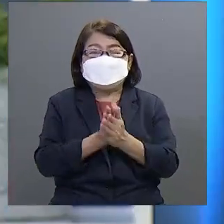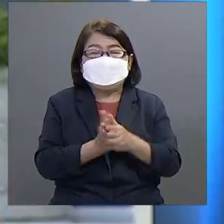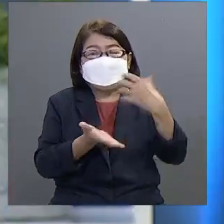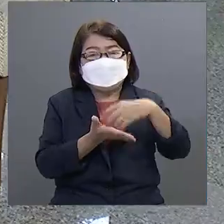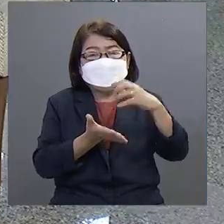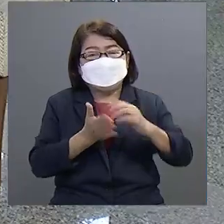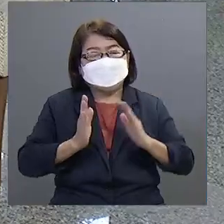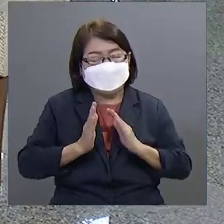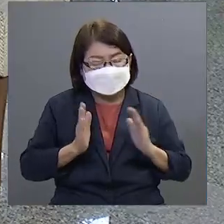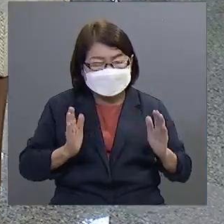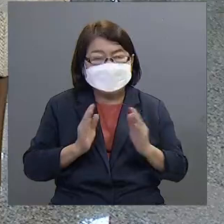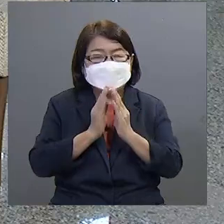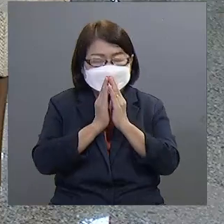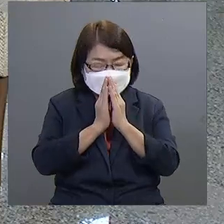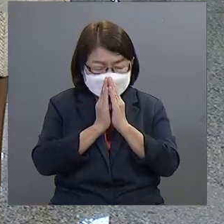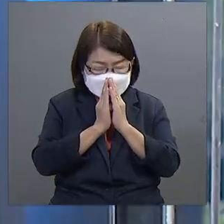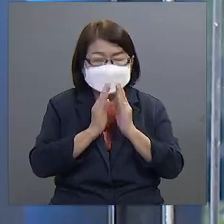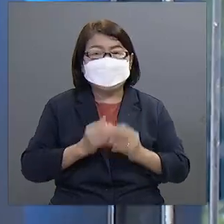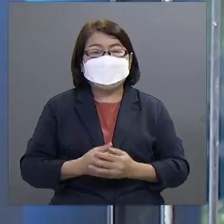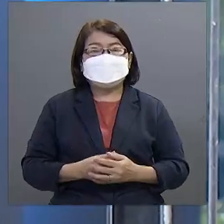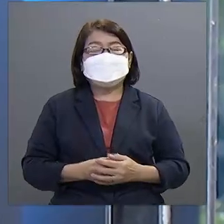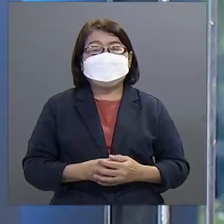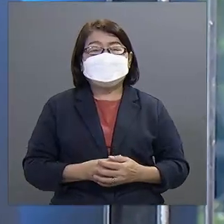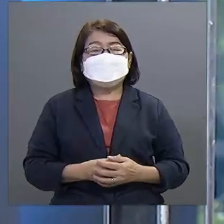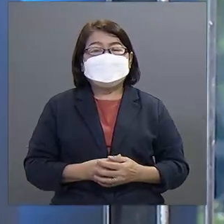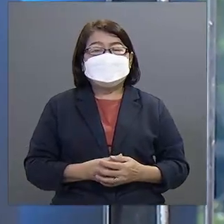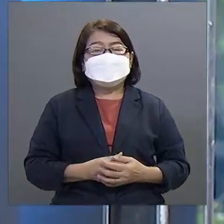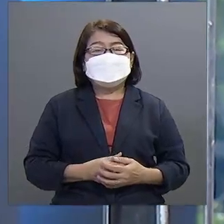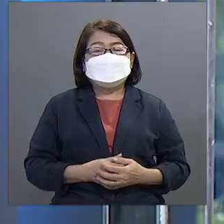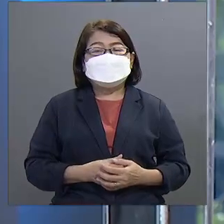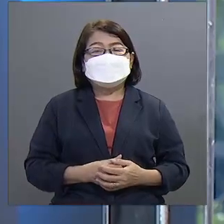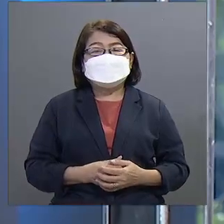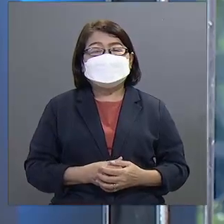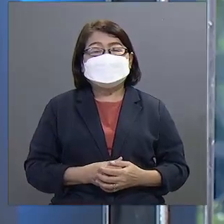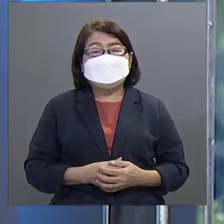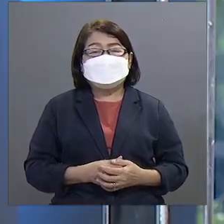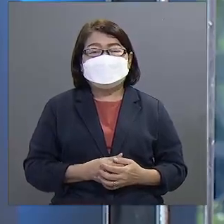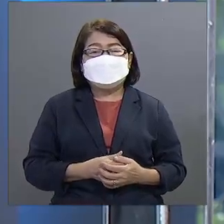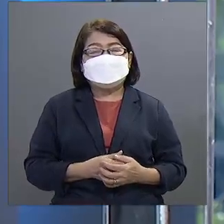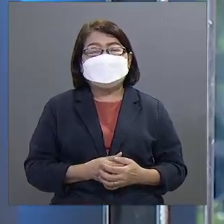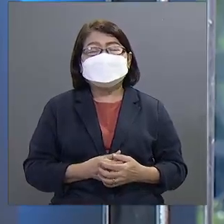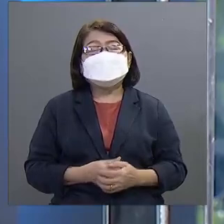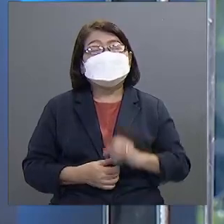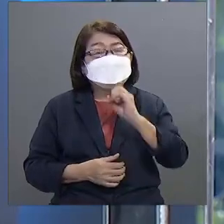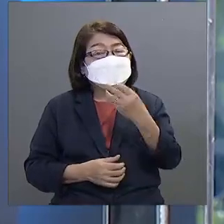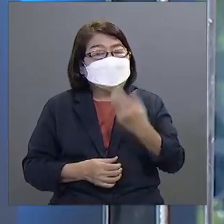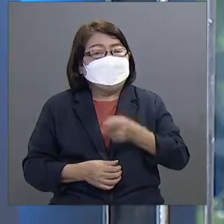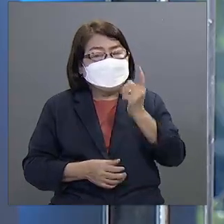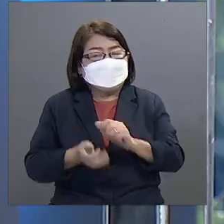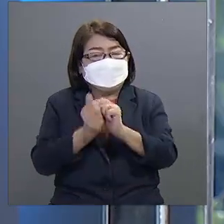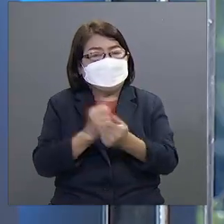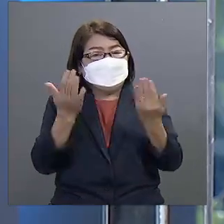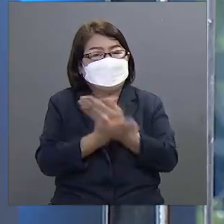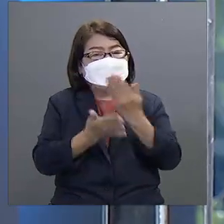ขอบคุณมากครับคุณปุ้ยเป้ครับ คุณผู้ชมคะนี่แหละค่ะอย่างที่คุณชำนาญได้บอกไว้นะคะว่าการปรับตัวเป็นหัวใจสำคัญในการทำธุรกิจไม่ว่า